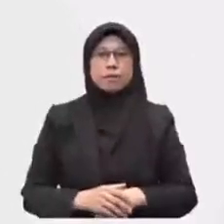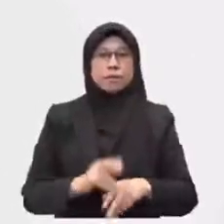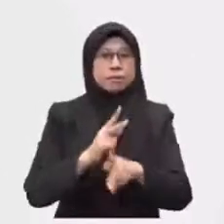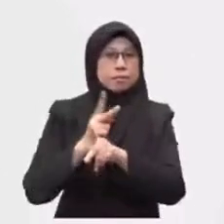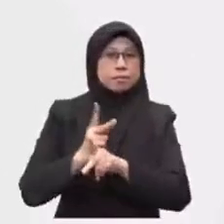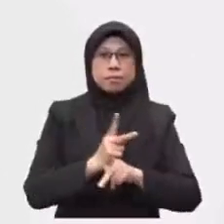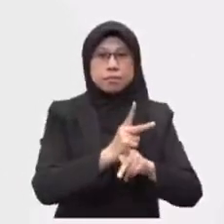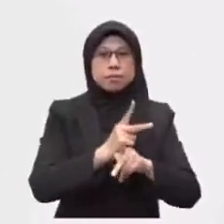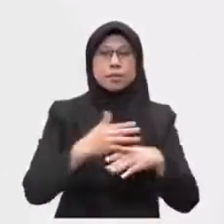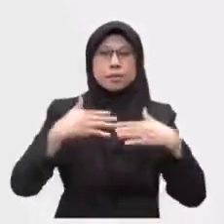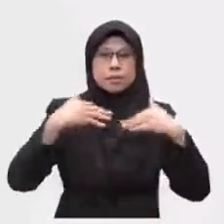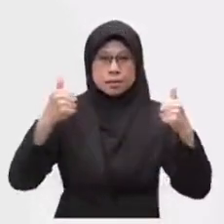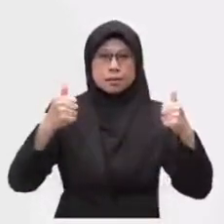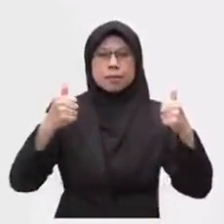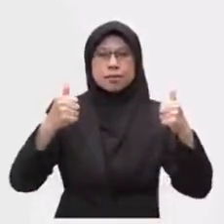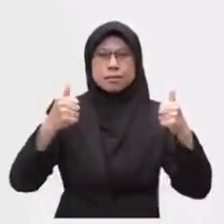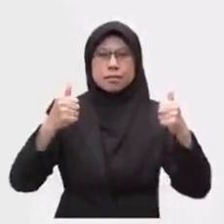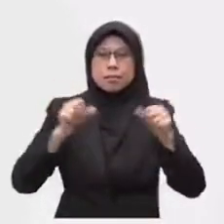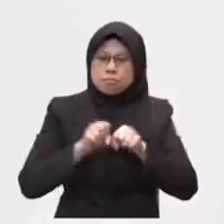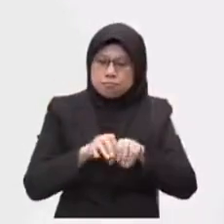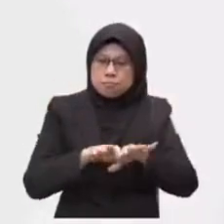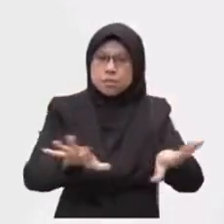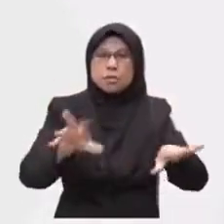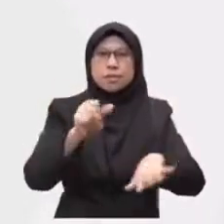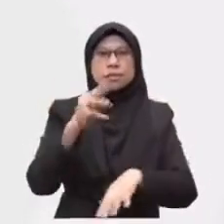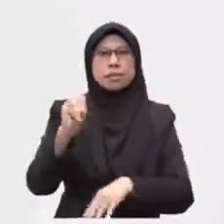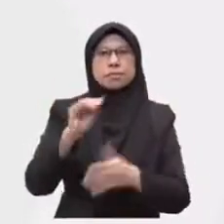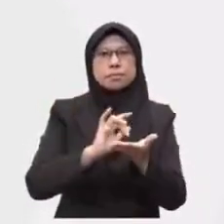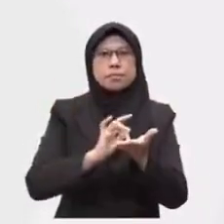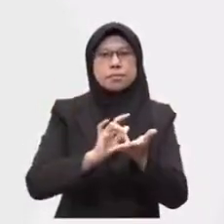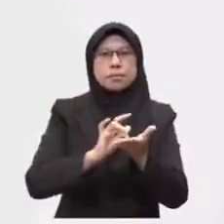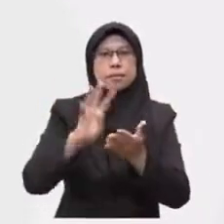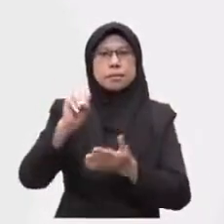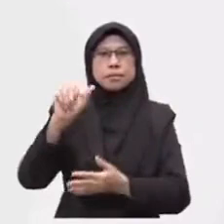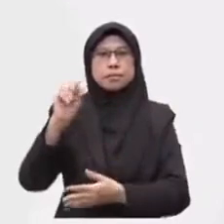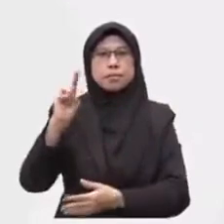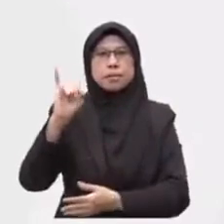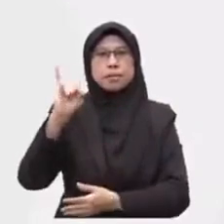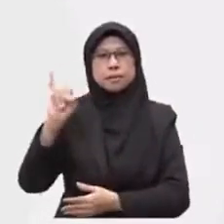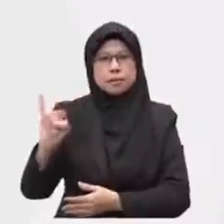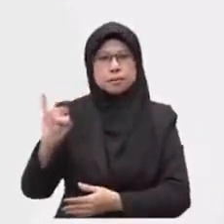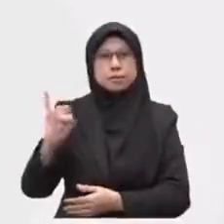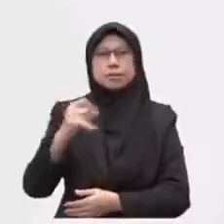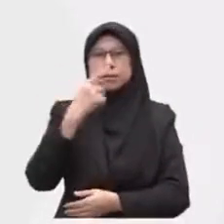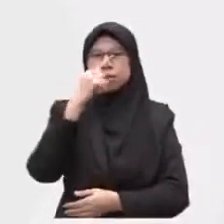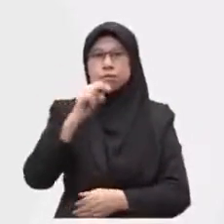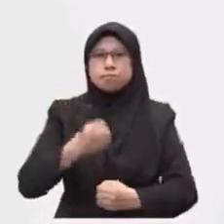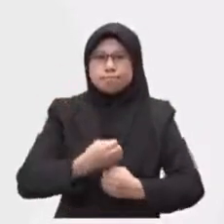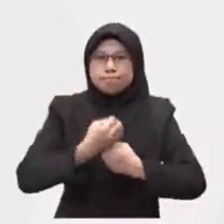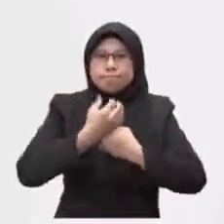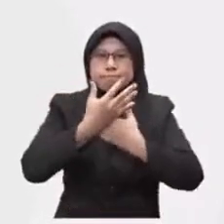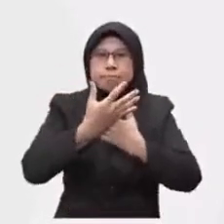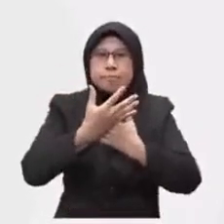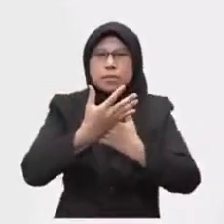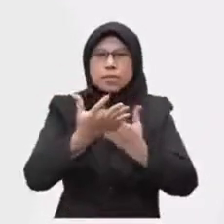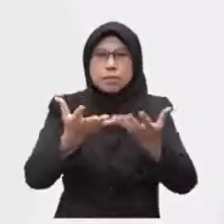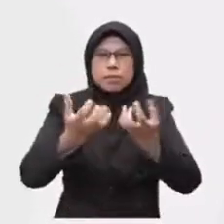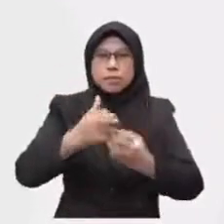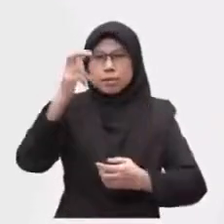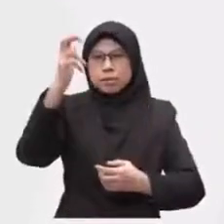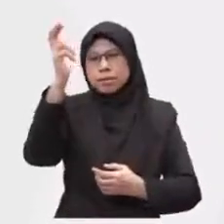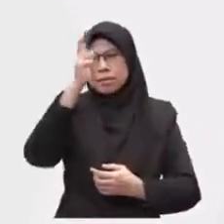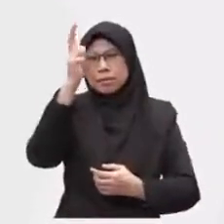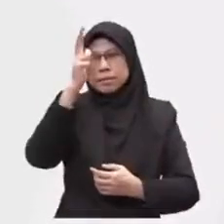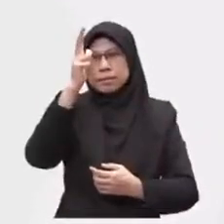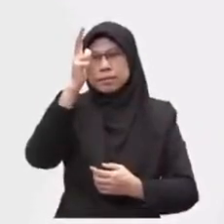kesehatan akan ditingkatkan melalui perluasan skim perubatan Madani bagi menzahirkan Hasrat Murni kerajaan dalam membantu golongan